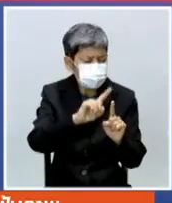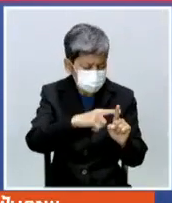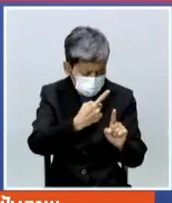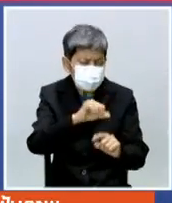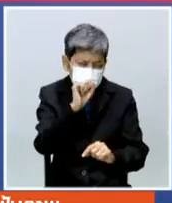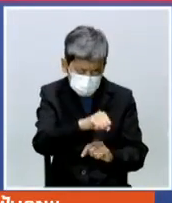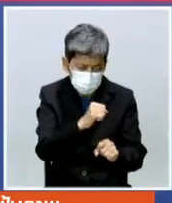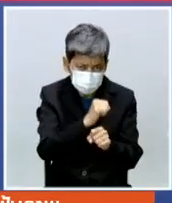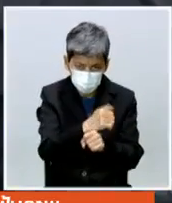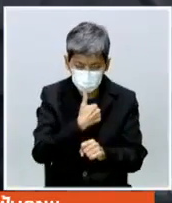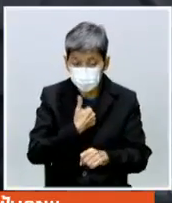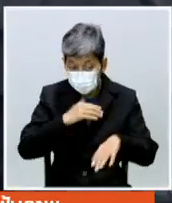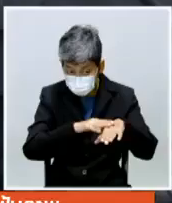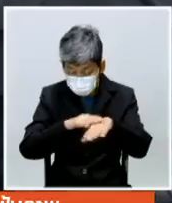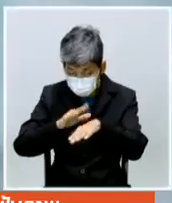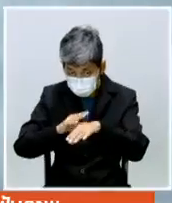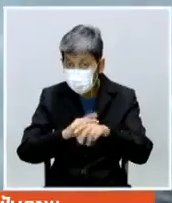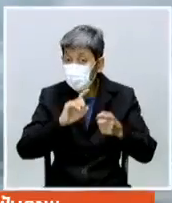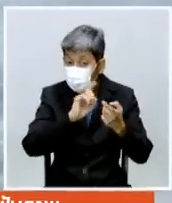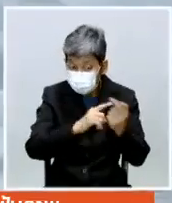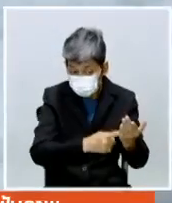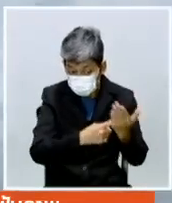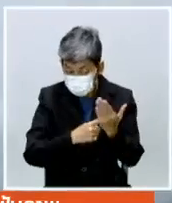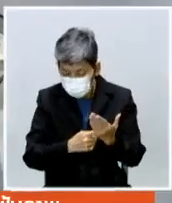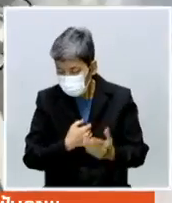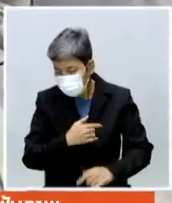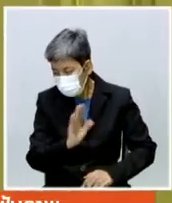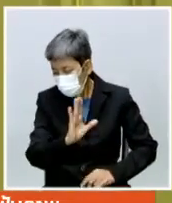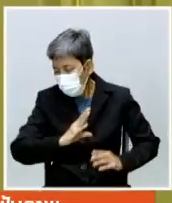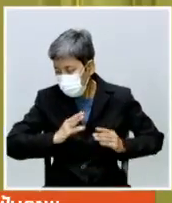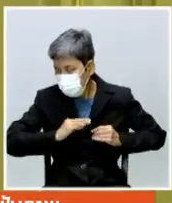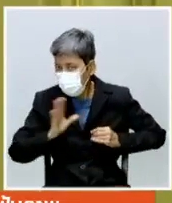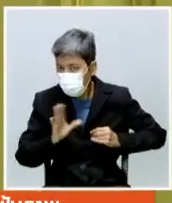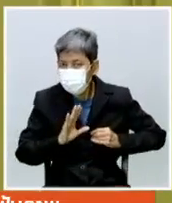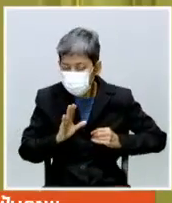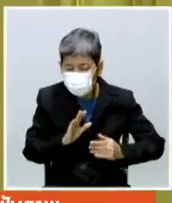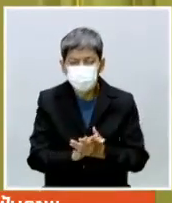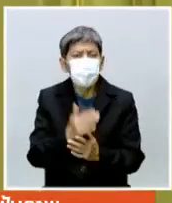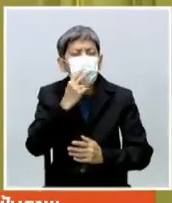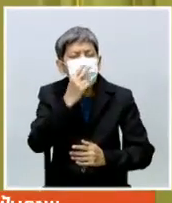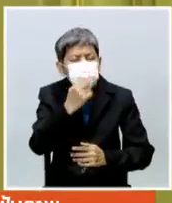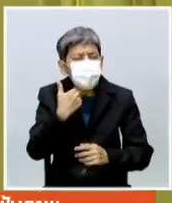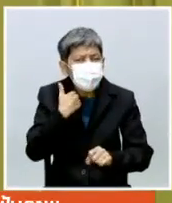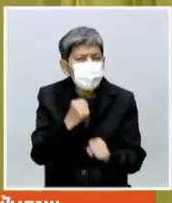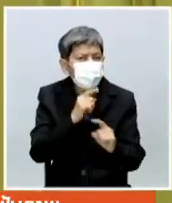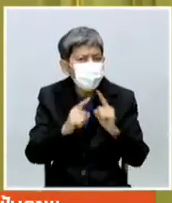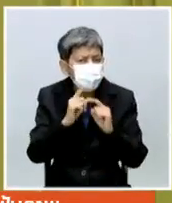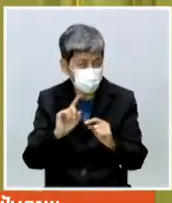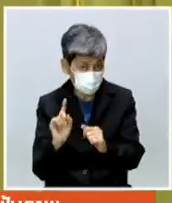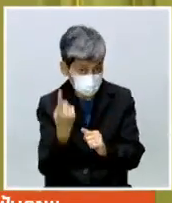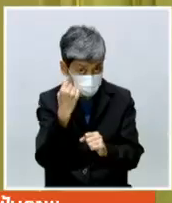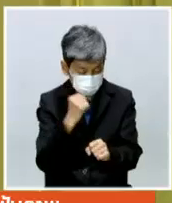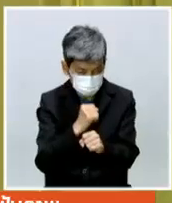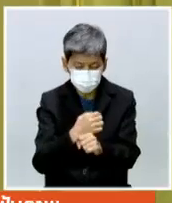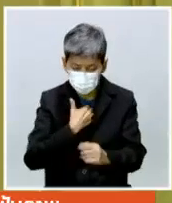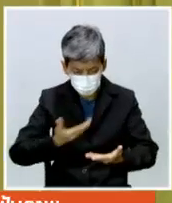คมเช่นกันและเตือนด้วยว่าข้อเสนอของรัสเซียบางรายการไม่เป็นที่ยอมรับนะคะลาฟรอฟระบุด้วยว่าการเจรจารอบแรกควรเป็น